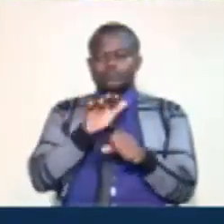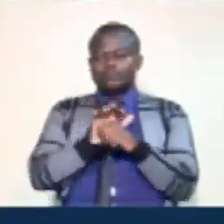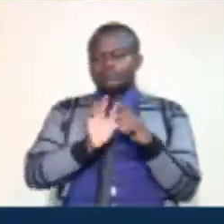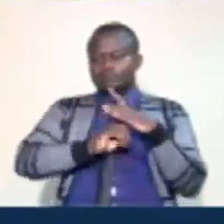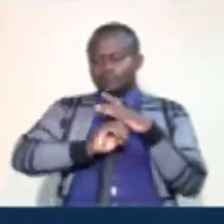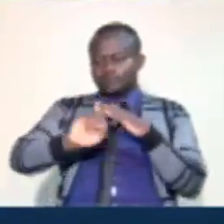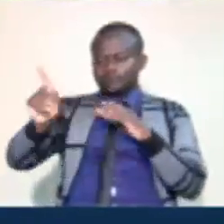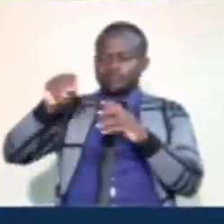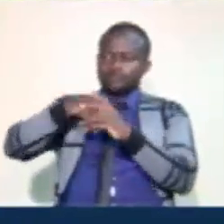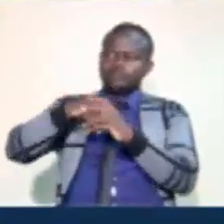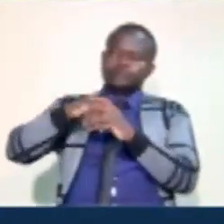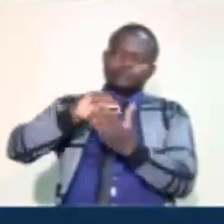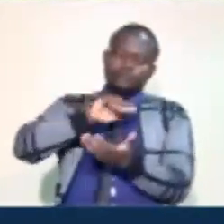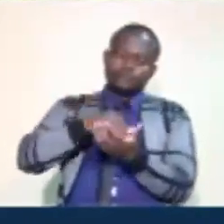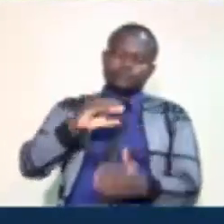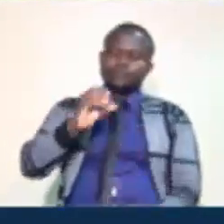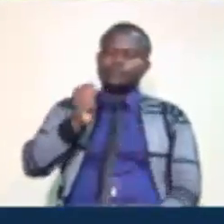kiriya kigo cya Caraes,